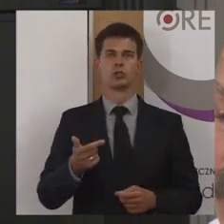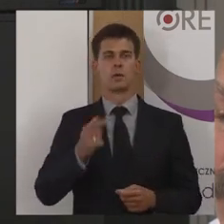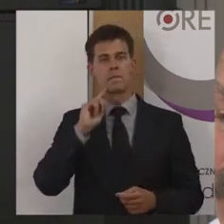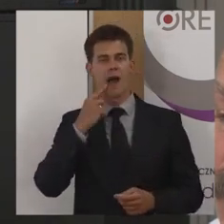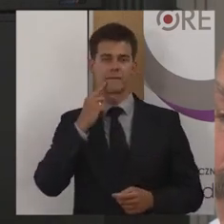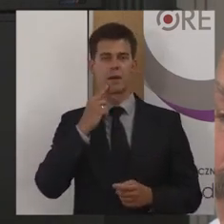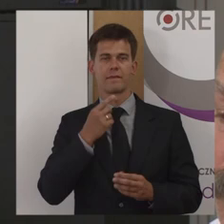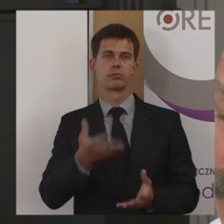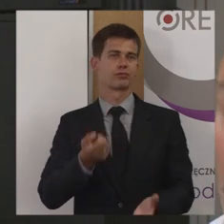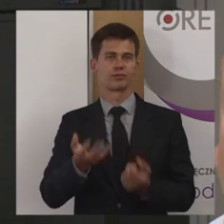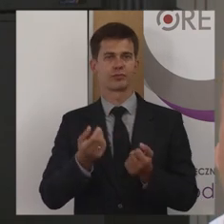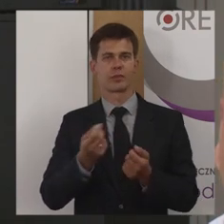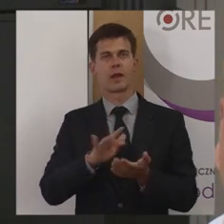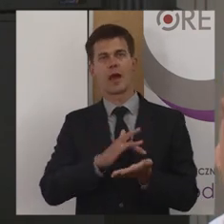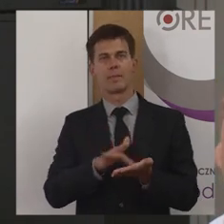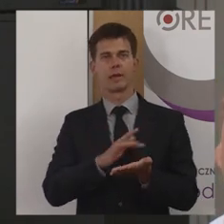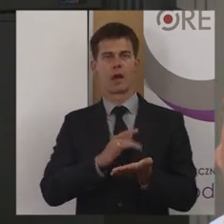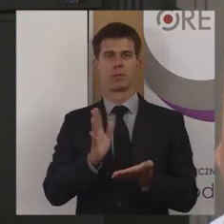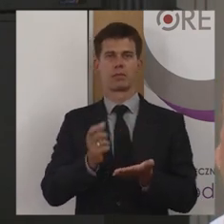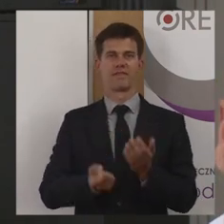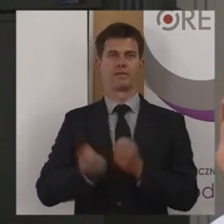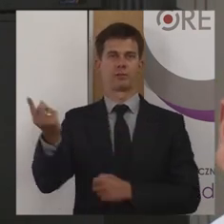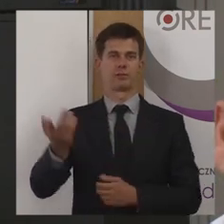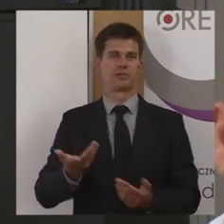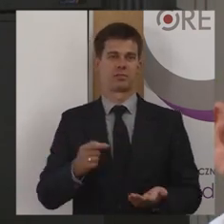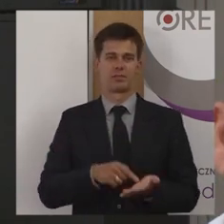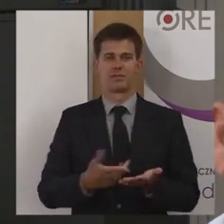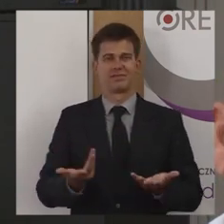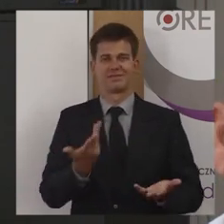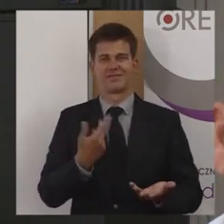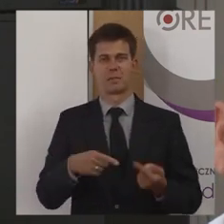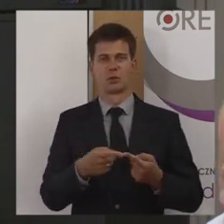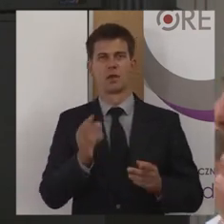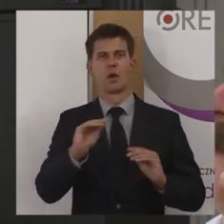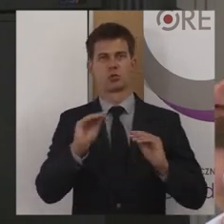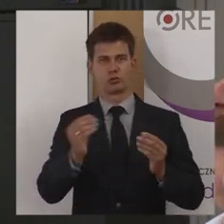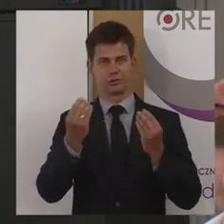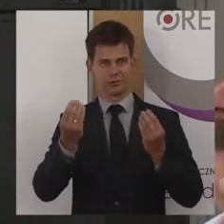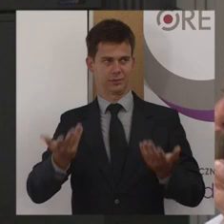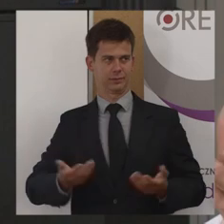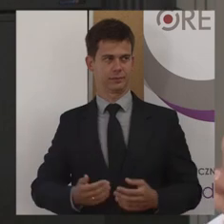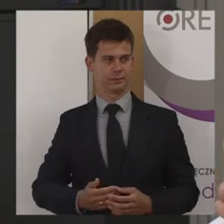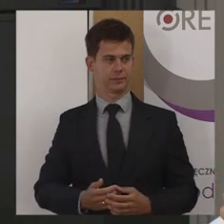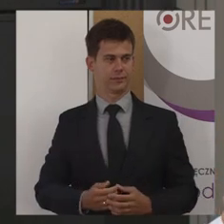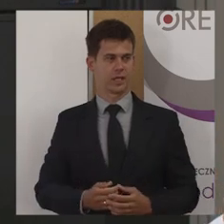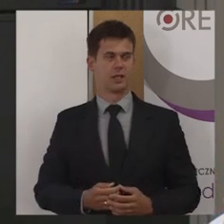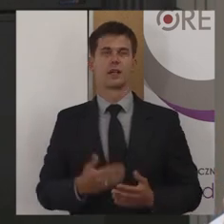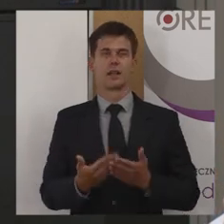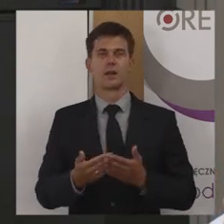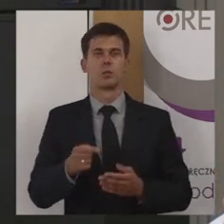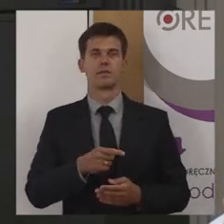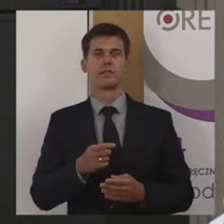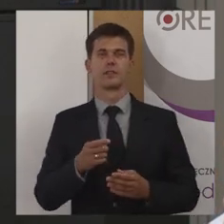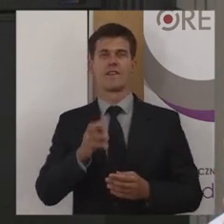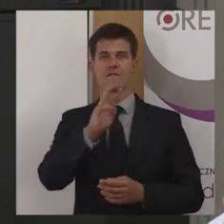pobawią i go rzucą w kąt, bo on się nie będzie do niczego nadawał. jakby przełożenie tego, co nam